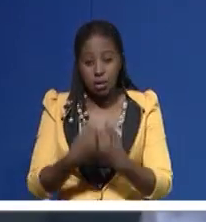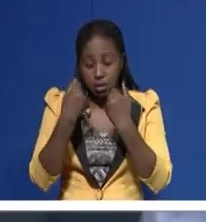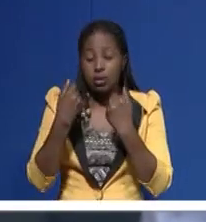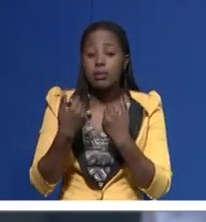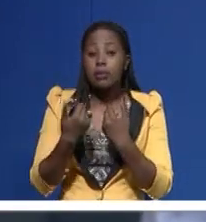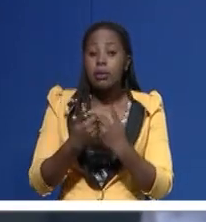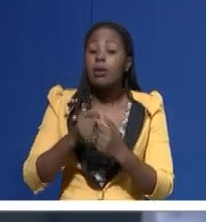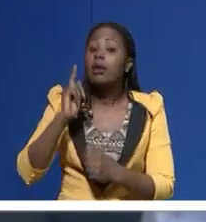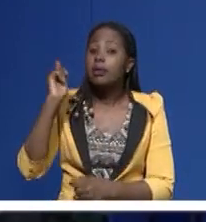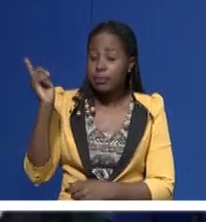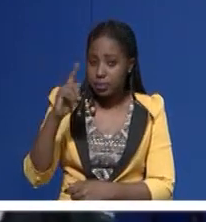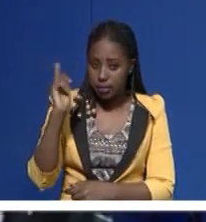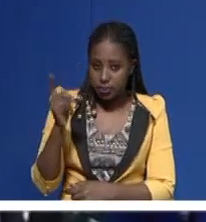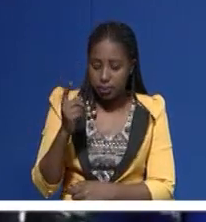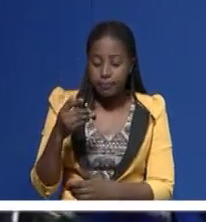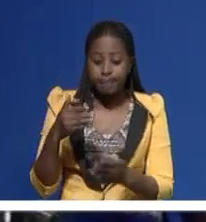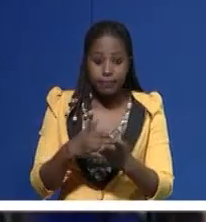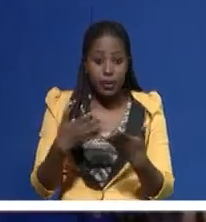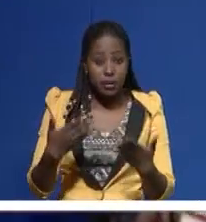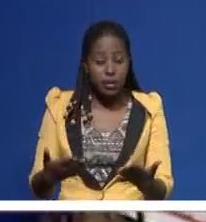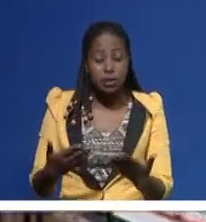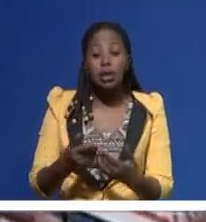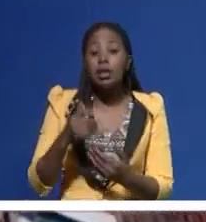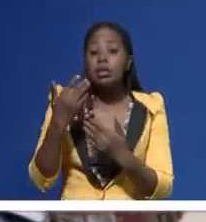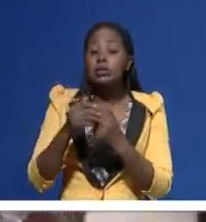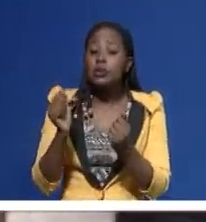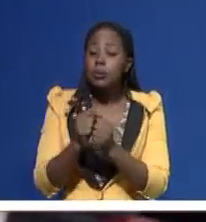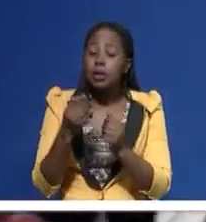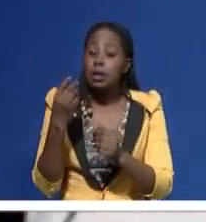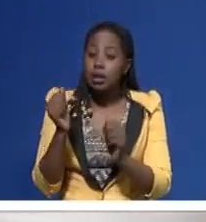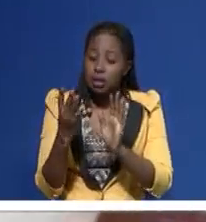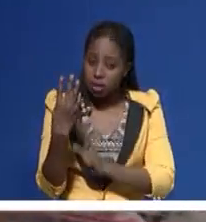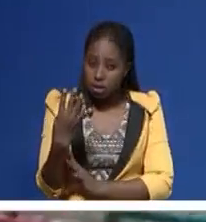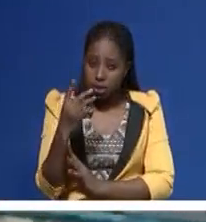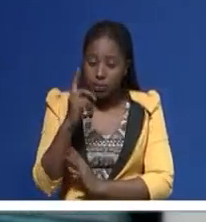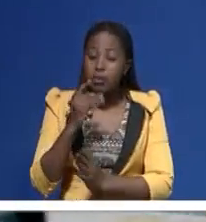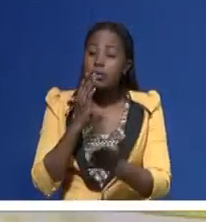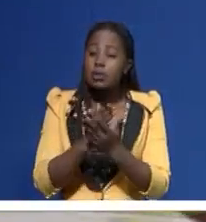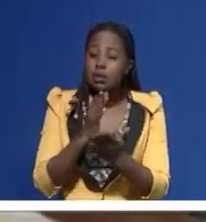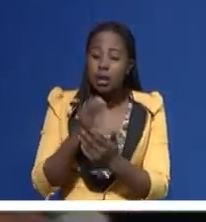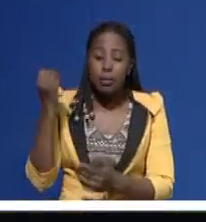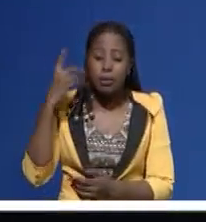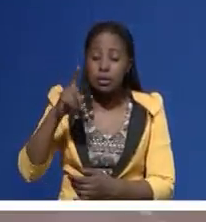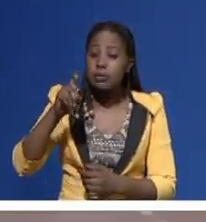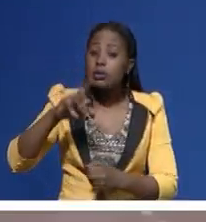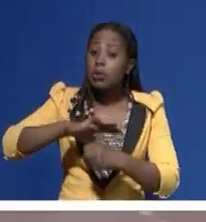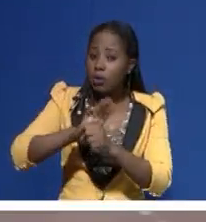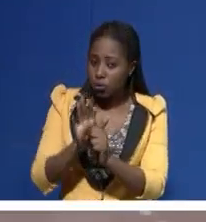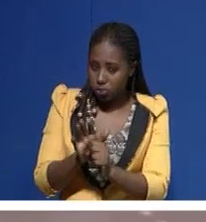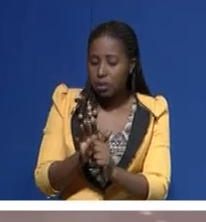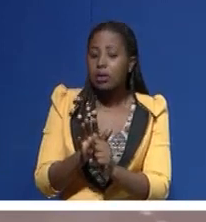la kimataifa. Mpaka sasa ni nchi 14 barani Afrika ambazo zimethibitisha maambukizi ya virusi vya